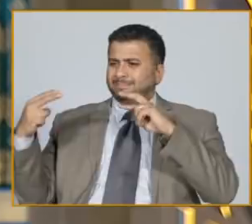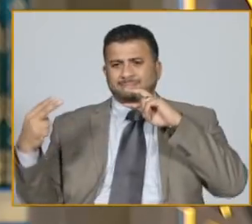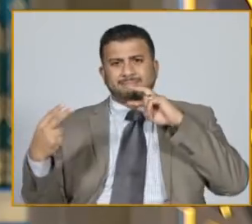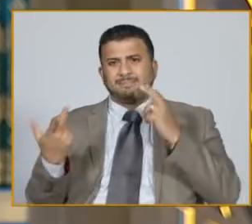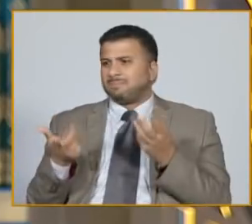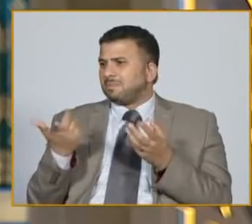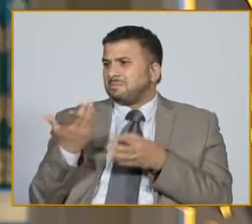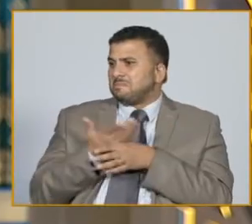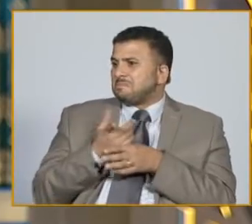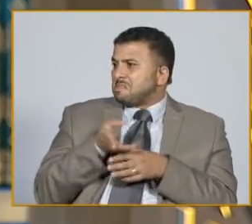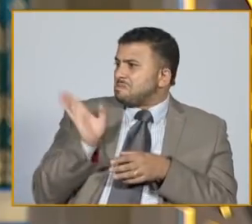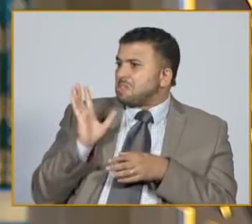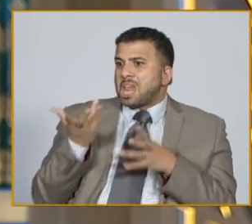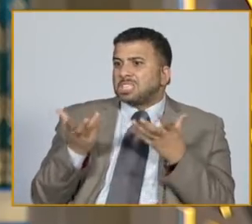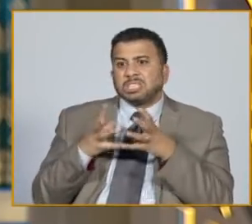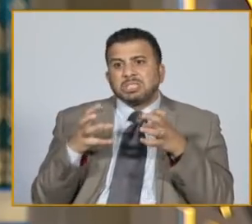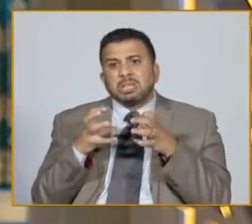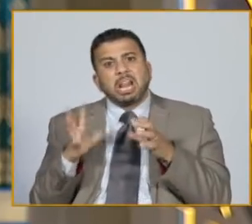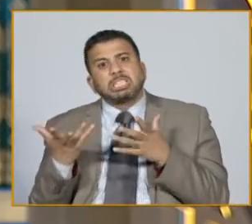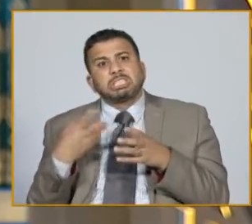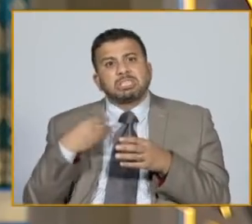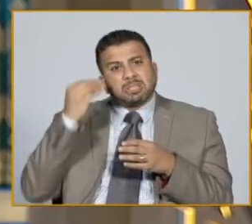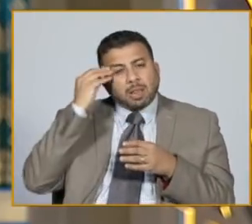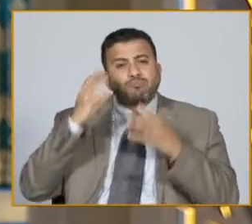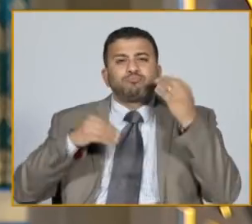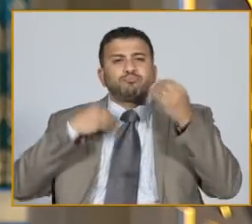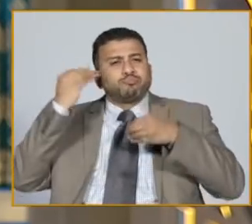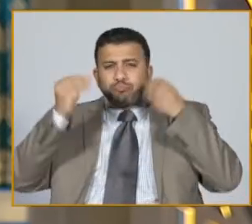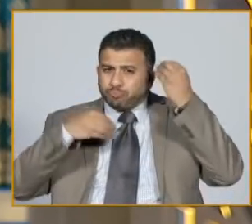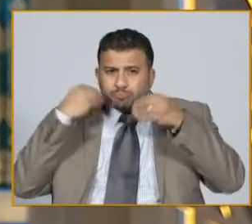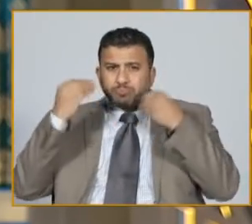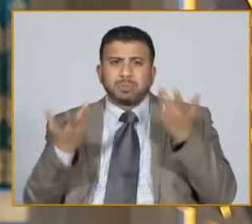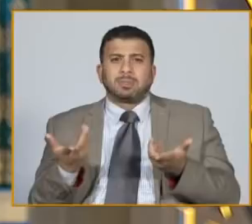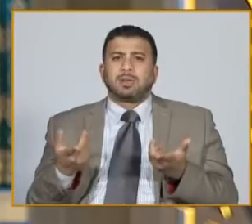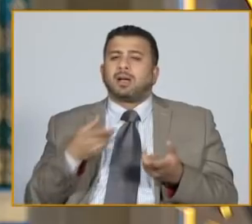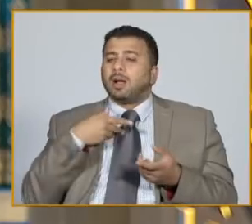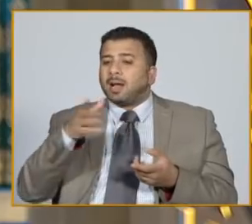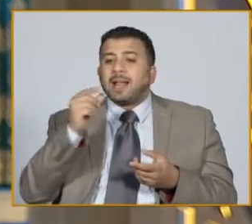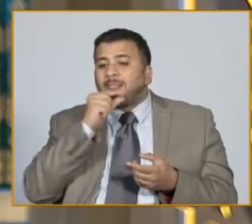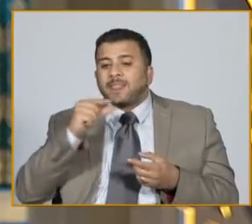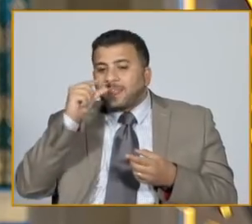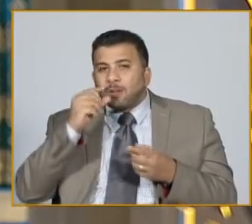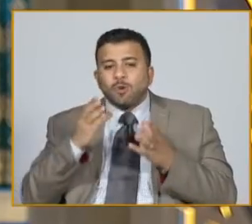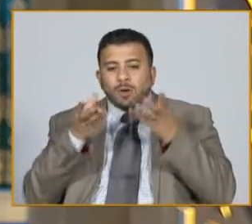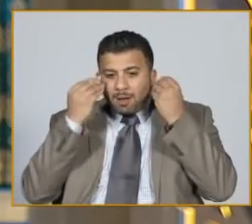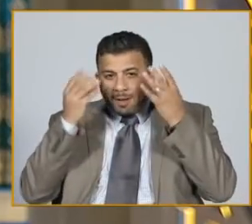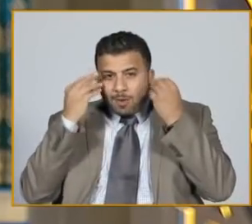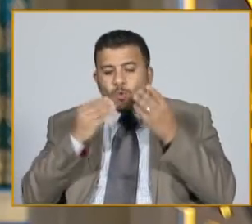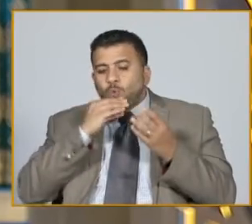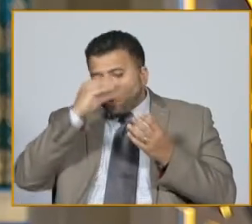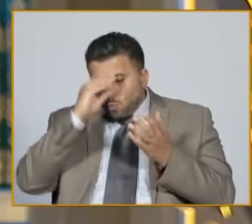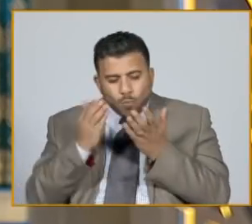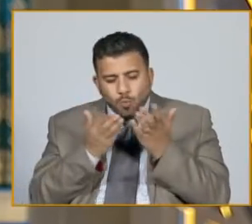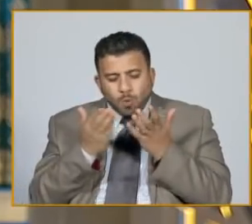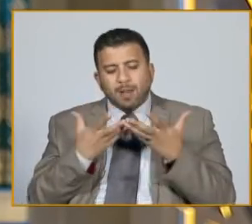مضطربة، وفيها الحلقات هذه والدروس هذه فيها الإنسان يروح يرتاح فيها ويطمئن، ما يروح